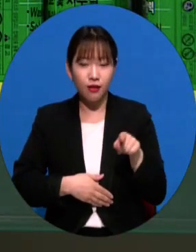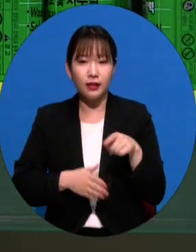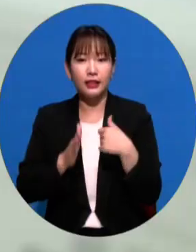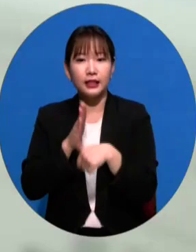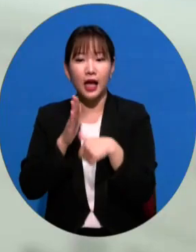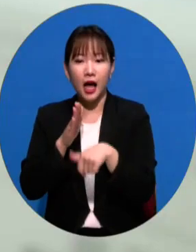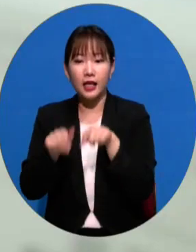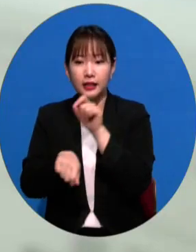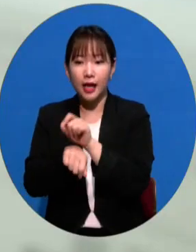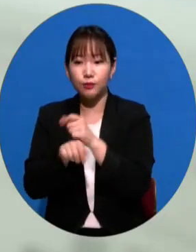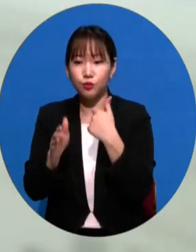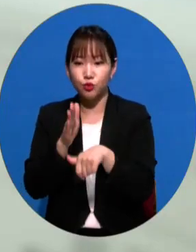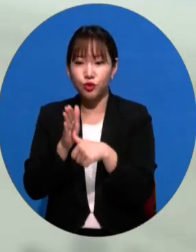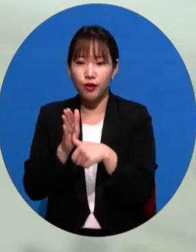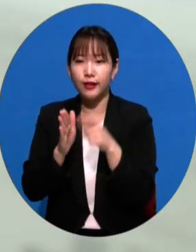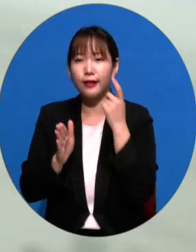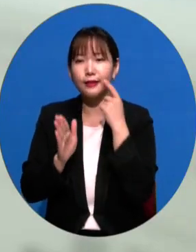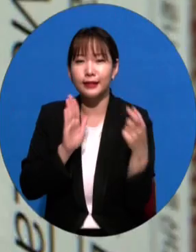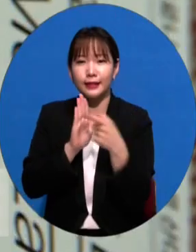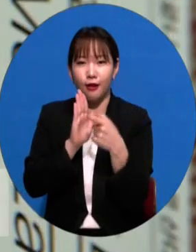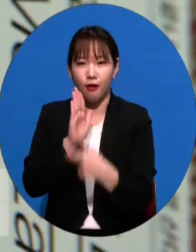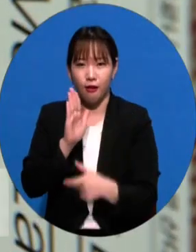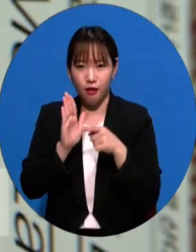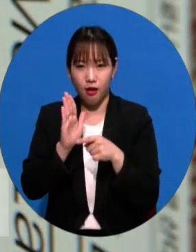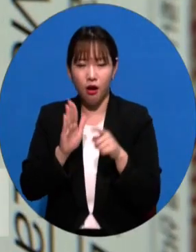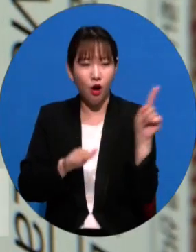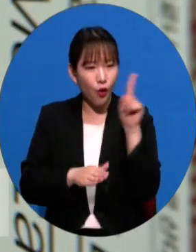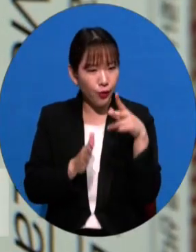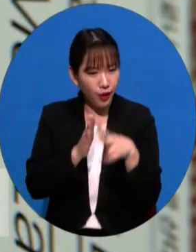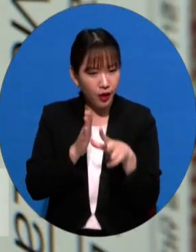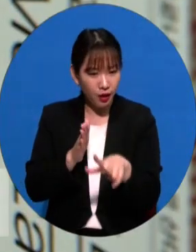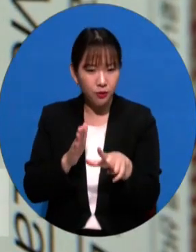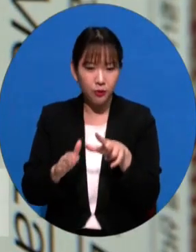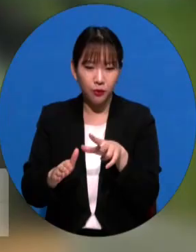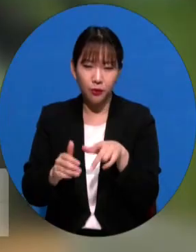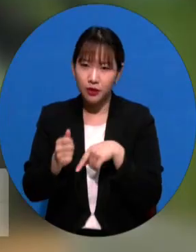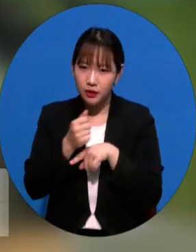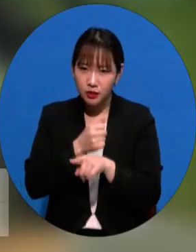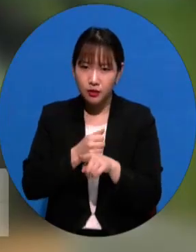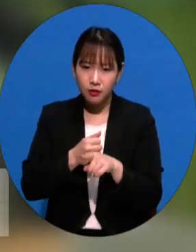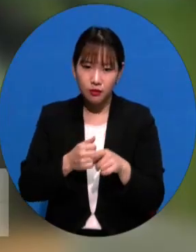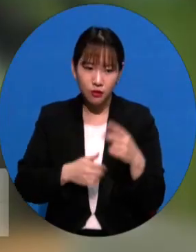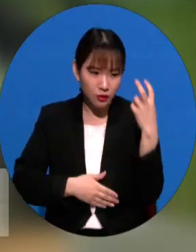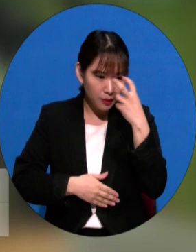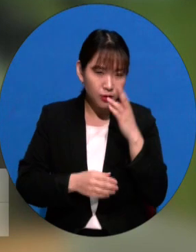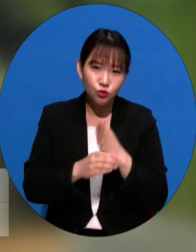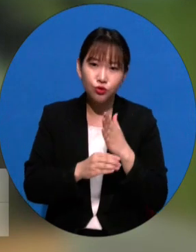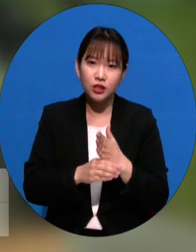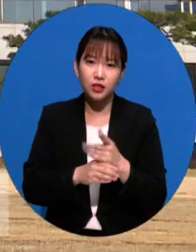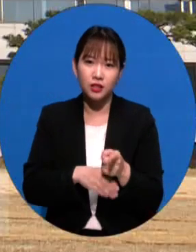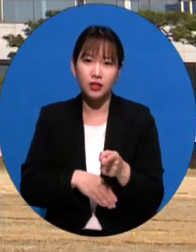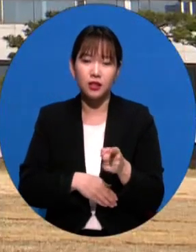견적서. 전라남도의 사무관리비 감사가 어떤 자료를 근거로 이루어지고 있는지 졸속